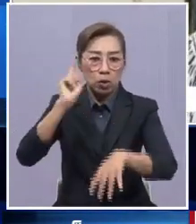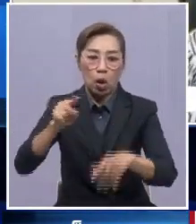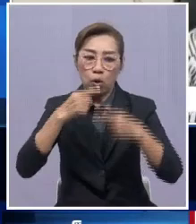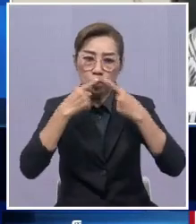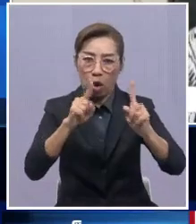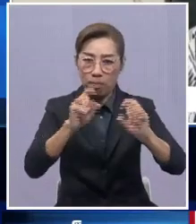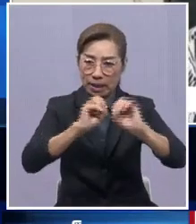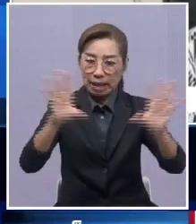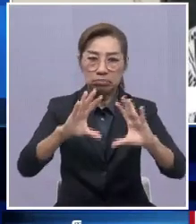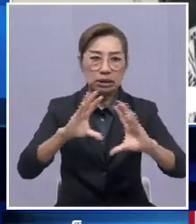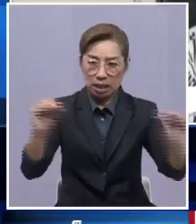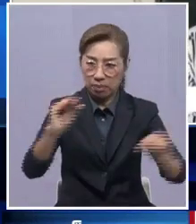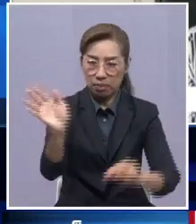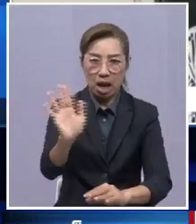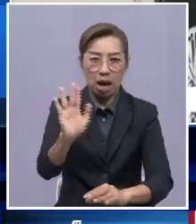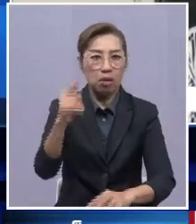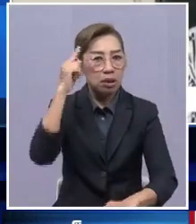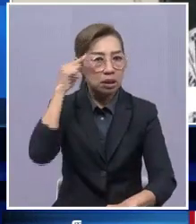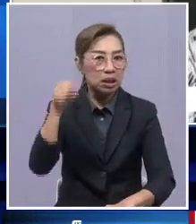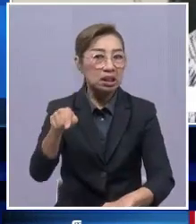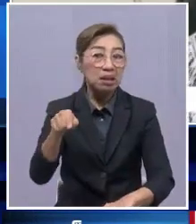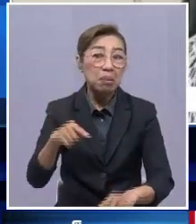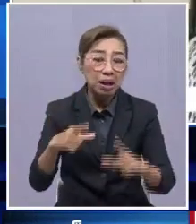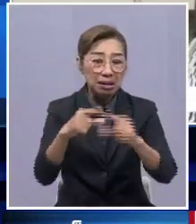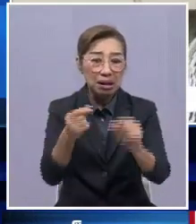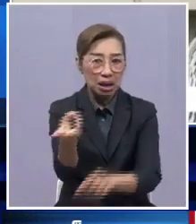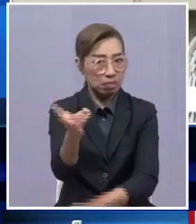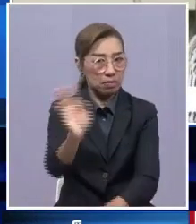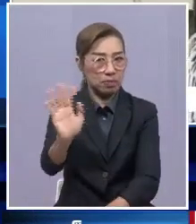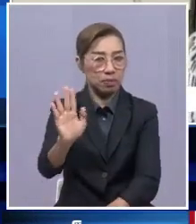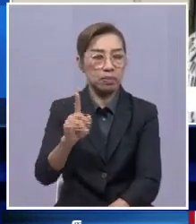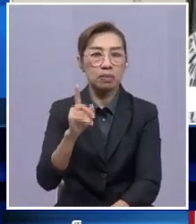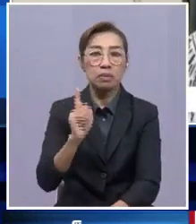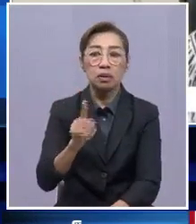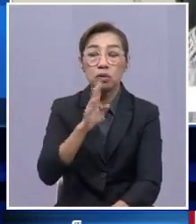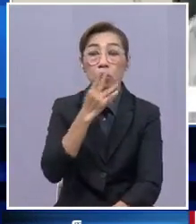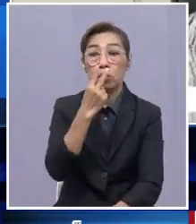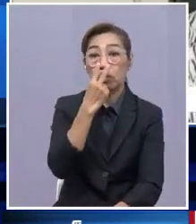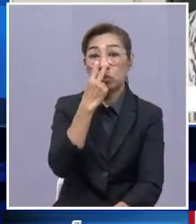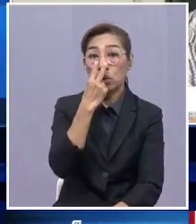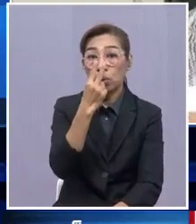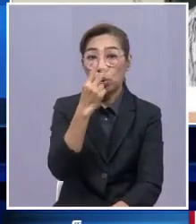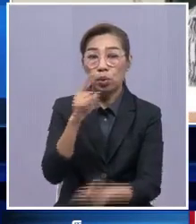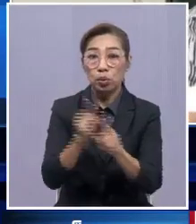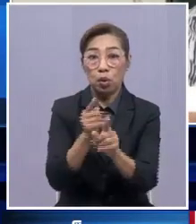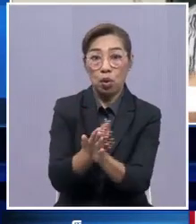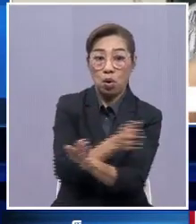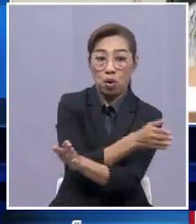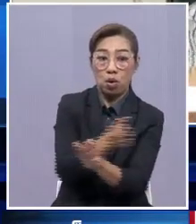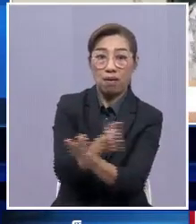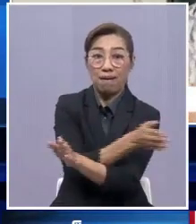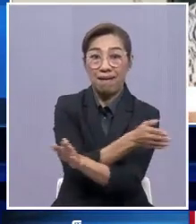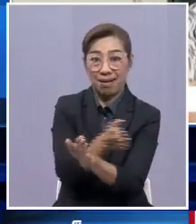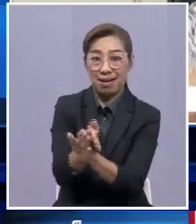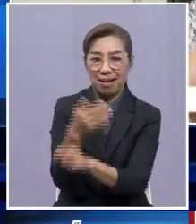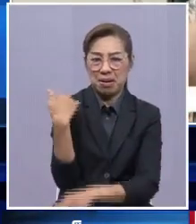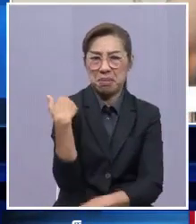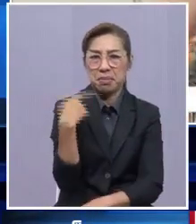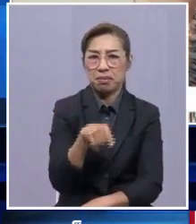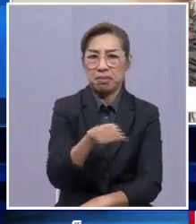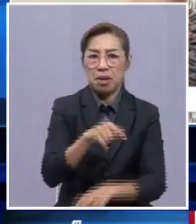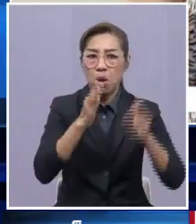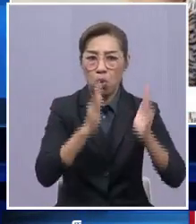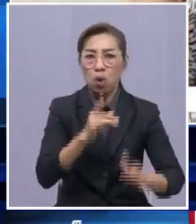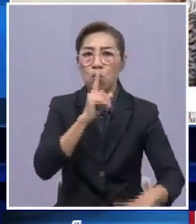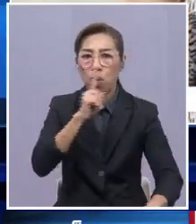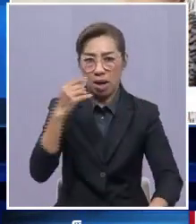ในเรื่องนี้อย่างเงียบแล้วก็คิดว่าเป็นเรื่องเล็กขณะเดียวกันถ้าไปจับตาจับสัญญาณดูก่อนหน้านี้เนี่ยก็มีเสียงวิพากษ์วิจารณ์